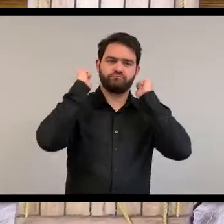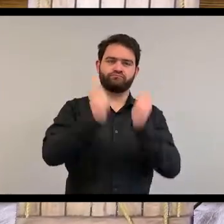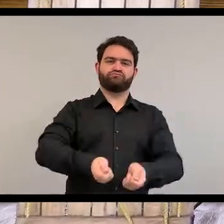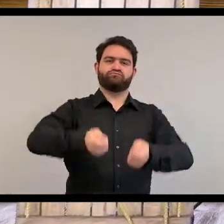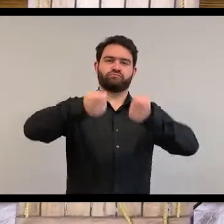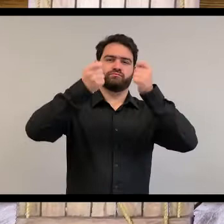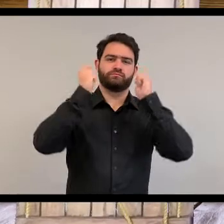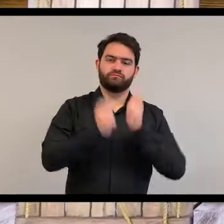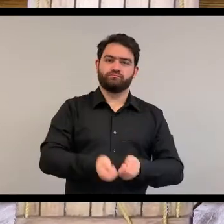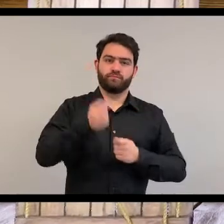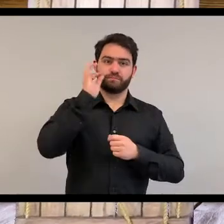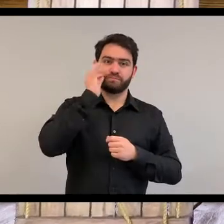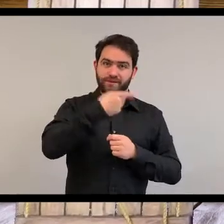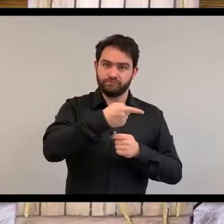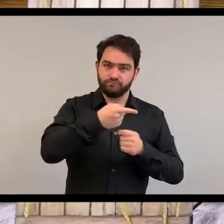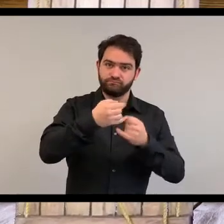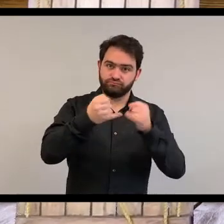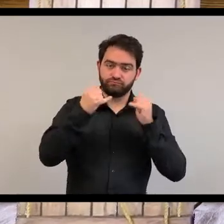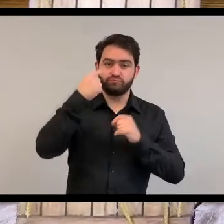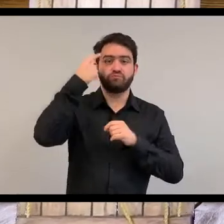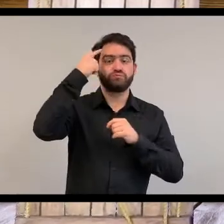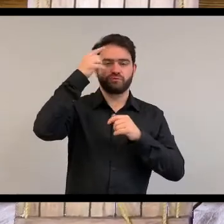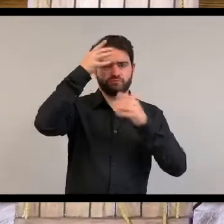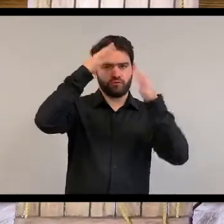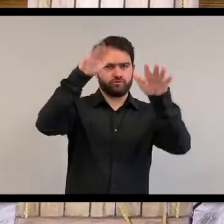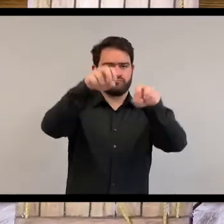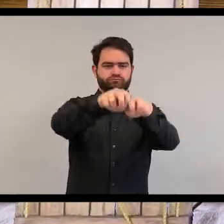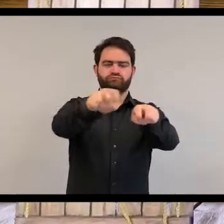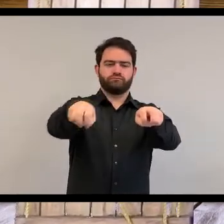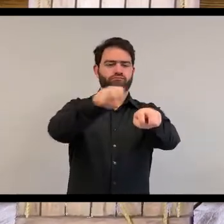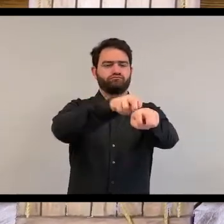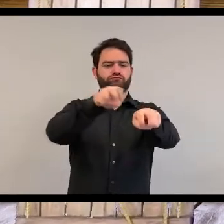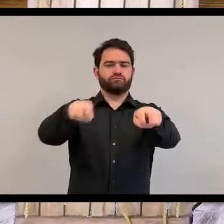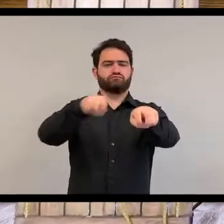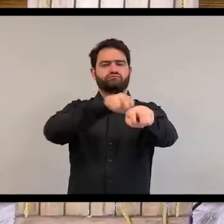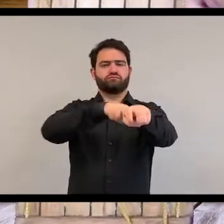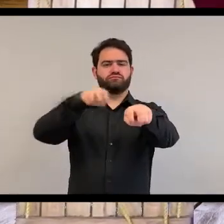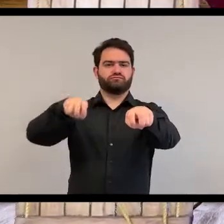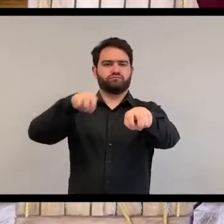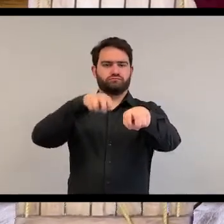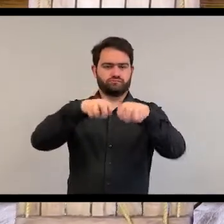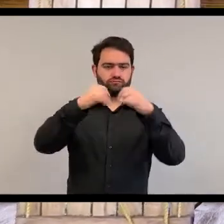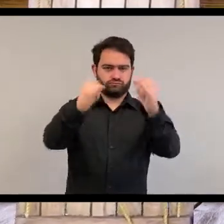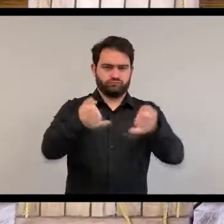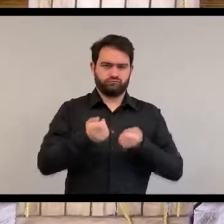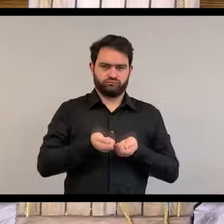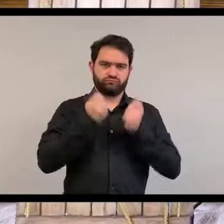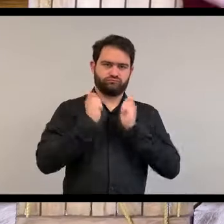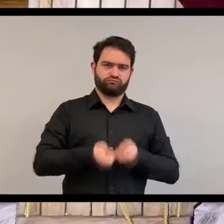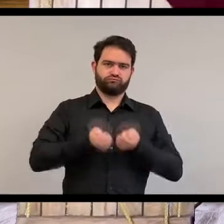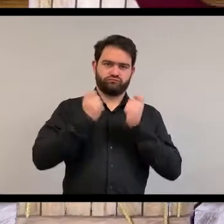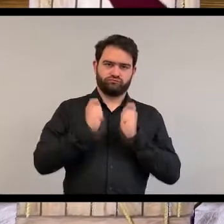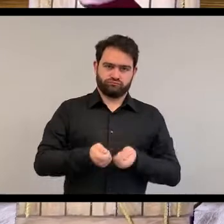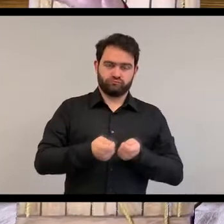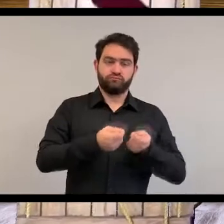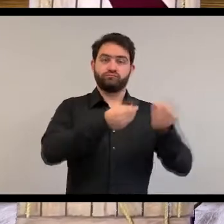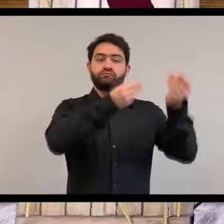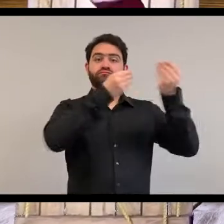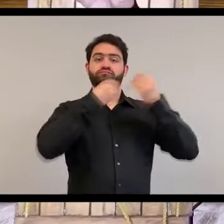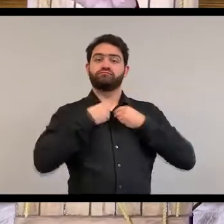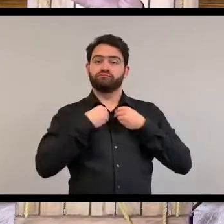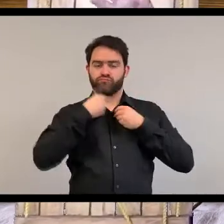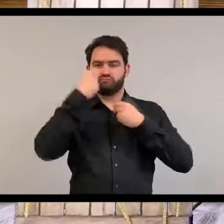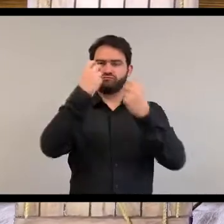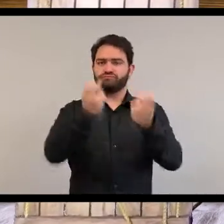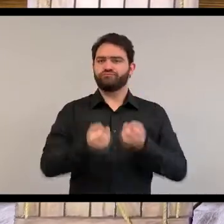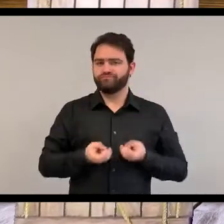remis une corde spéciale. C'est celle qui sert à venir les guides des reines qui s'envolent dans le ciel très